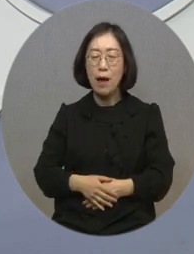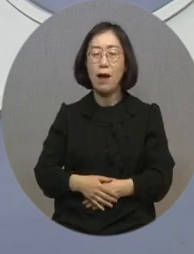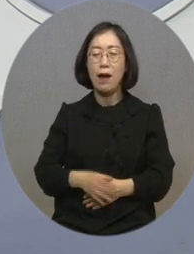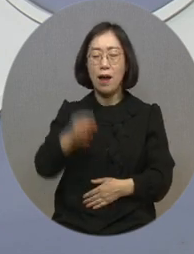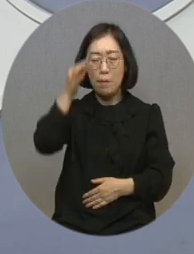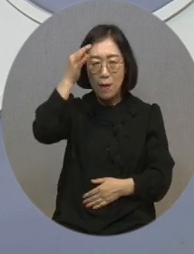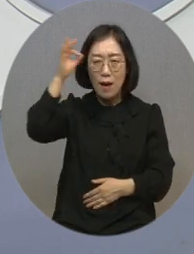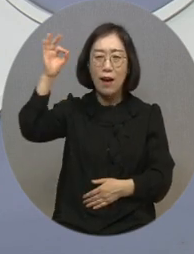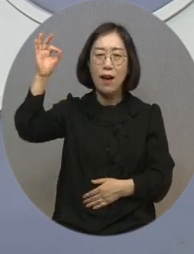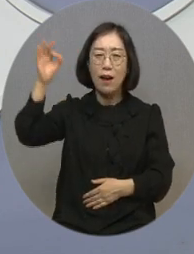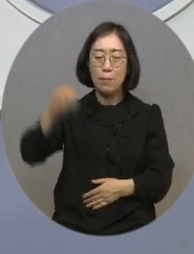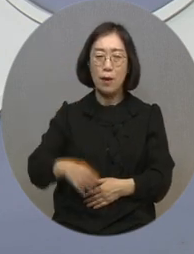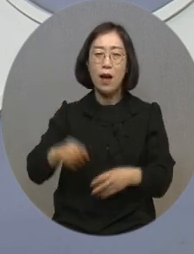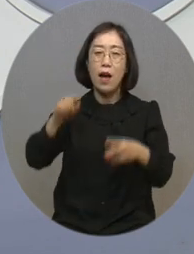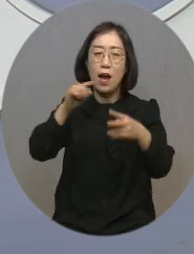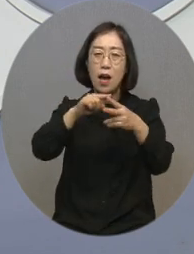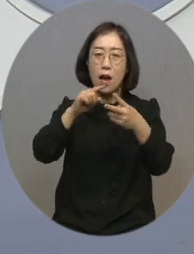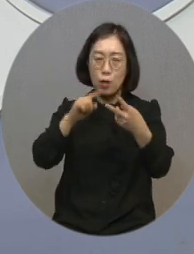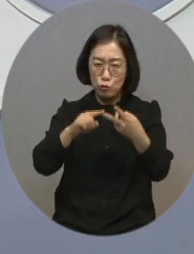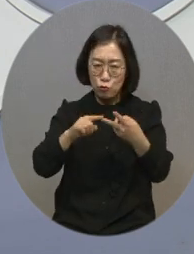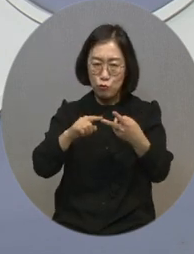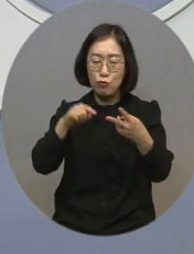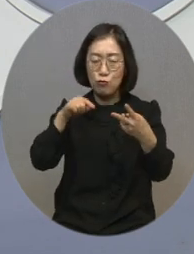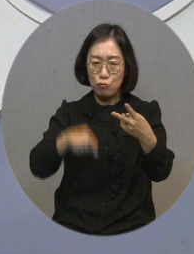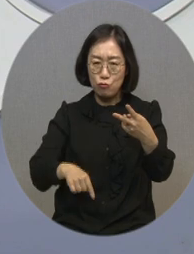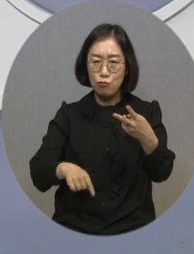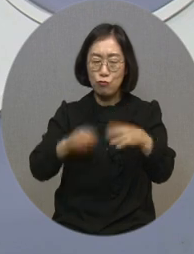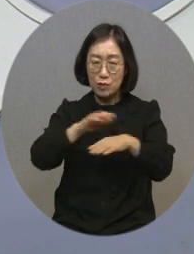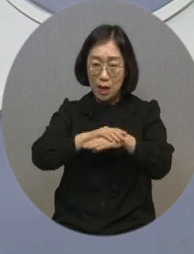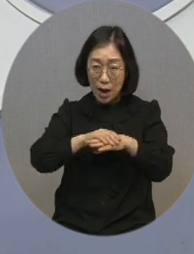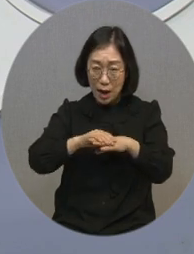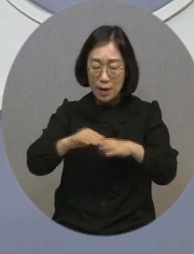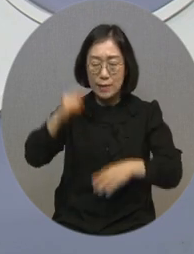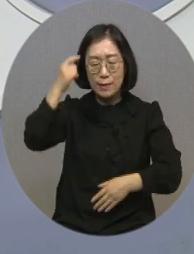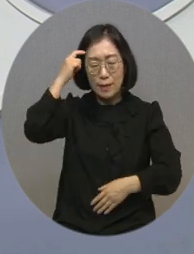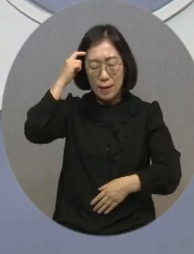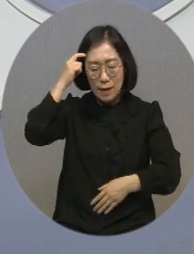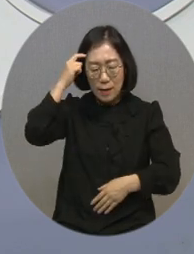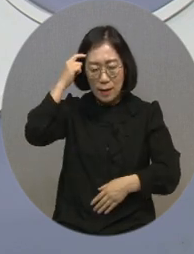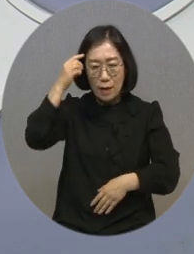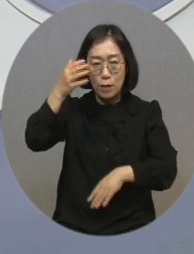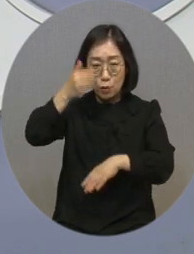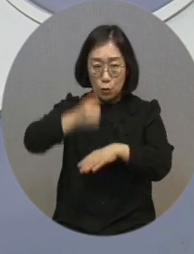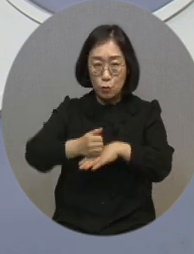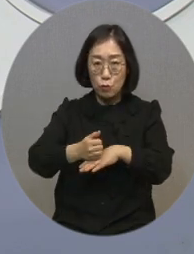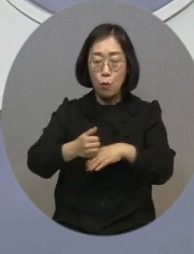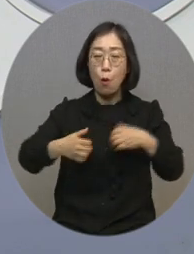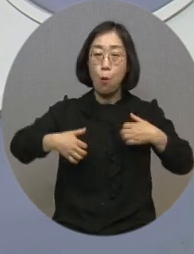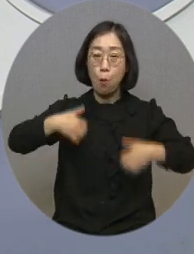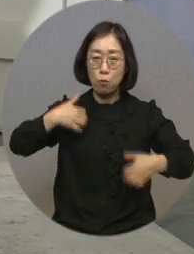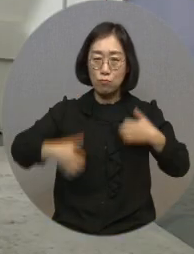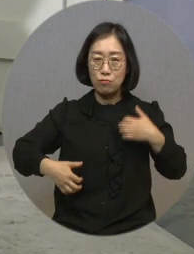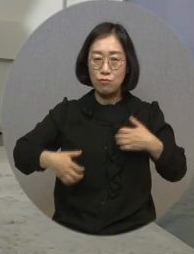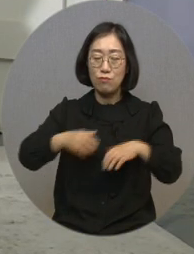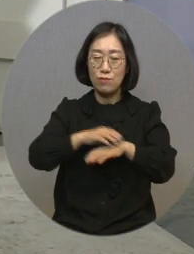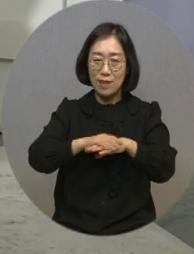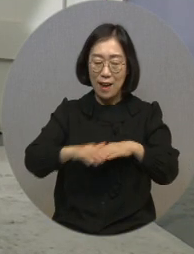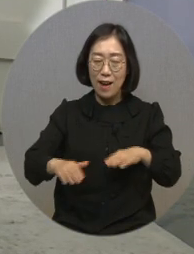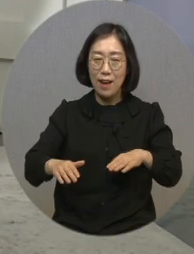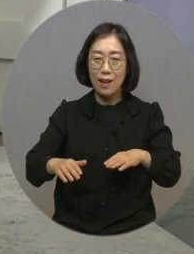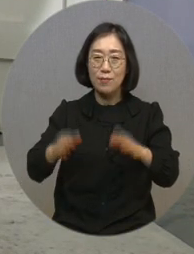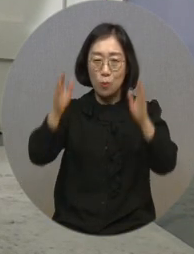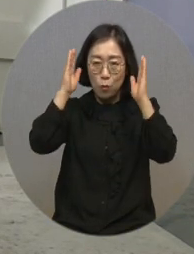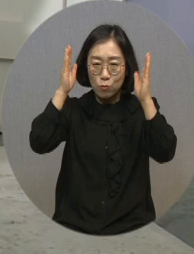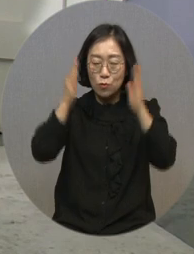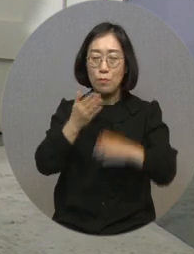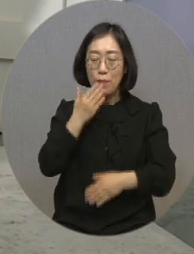보면은 그 두 가지가 이렇게 잘 어우러져 가지고 공부도 좀 재미있게 했던 것 같습니다. 그래요.